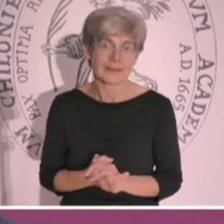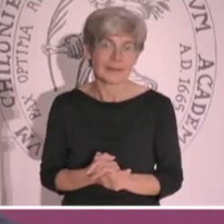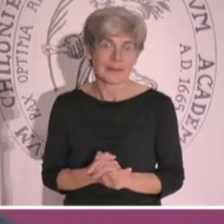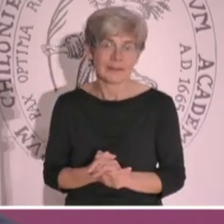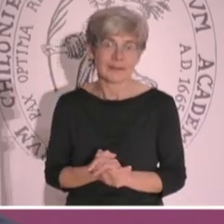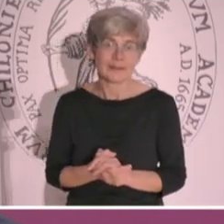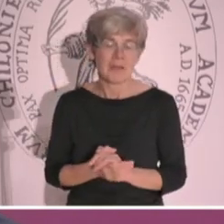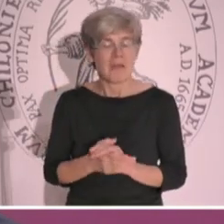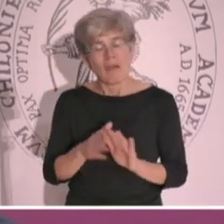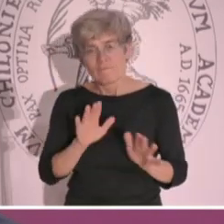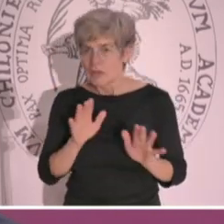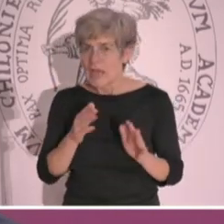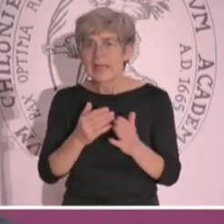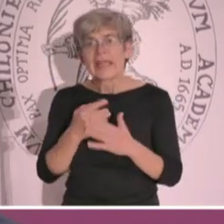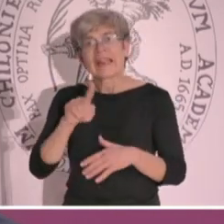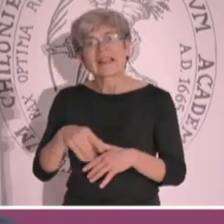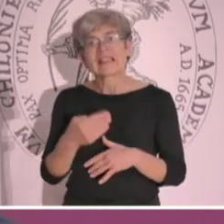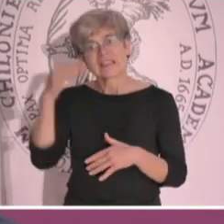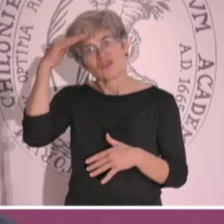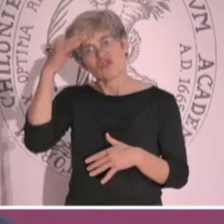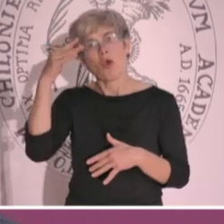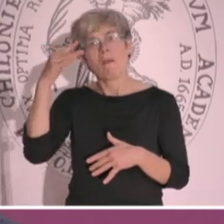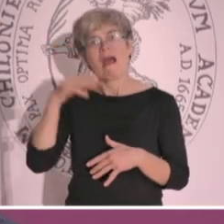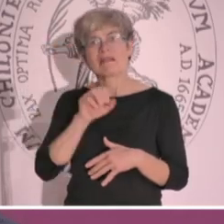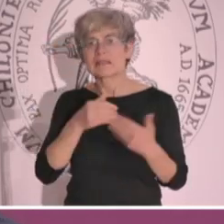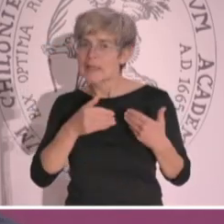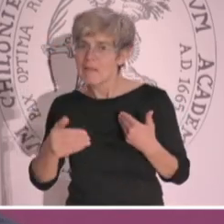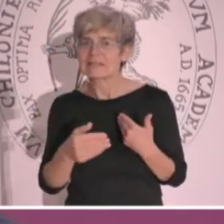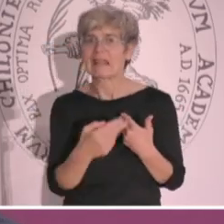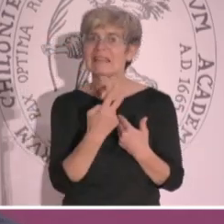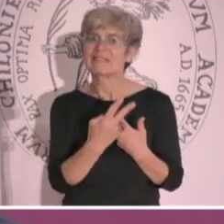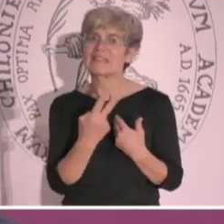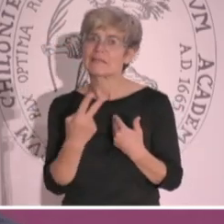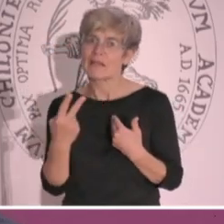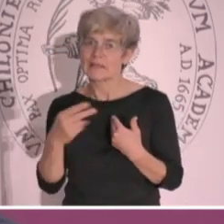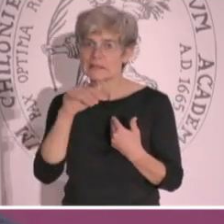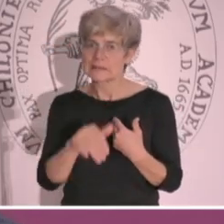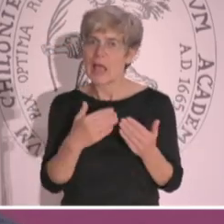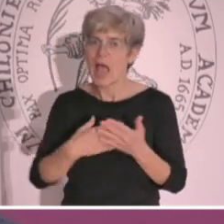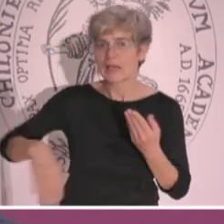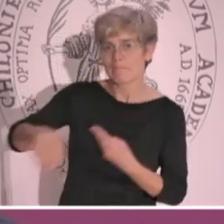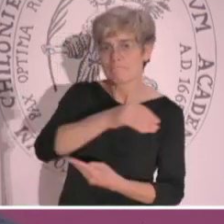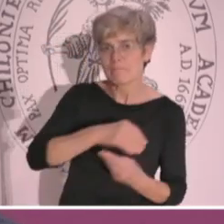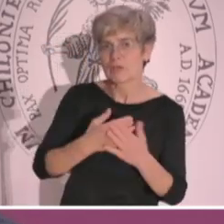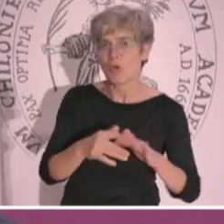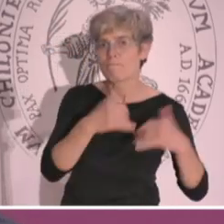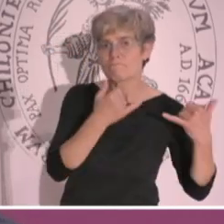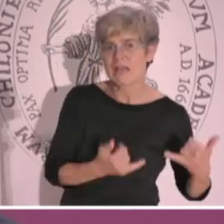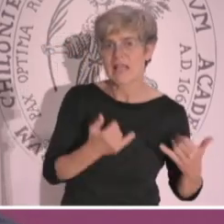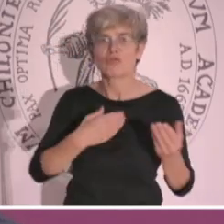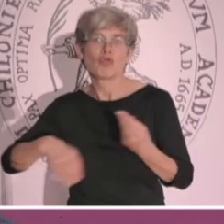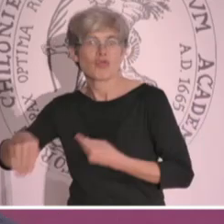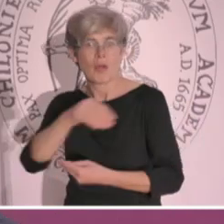dann vielleicht im kommenden Sommersemester eine wunderschöne Mischung aus Hybrid und Präsenz haben, so wie wir es uns eigentlich in